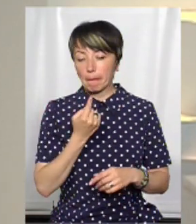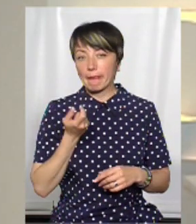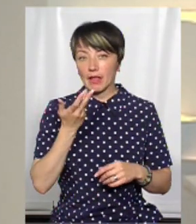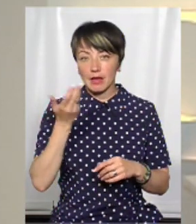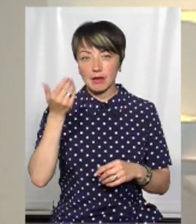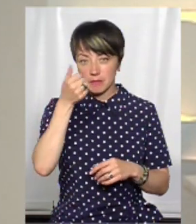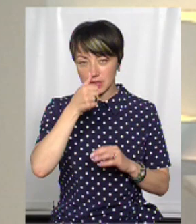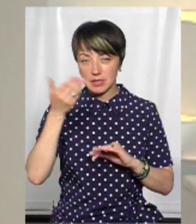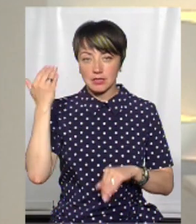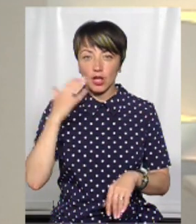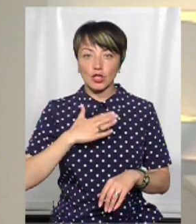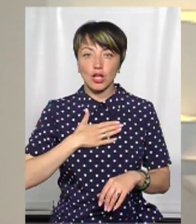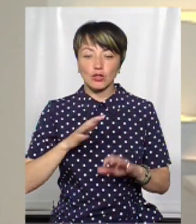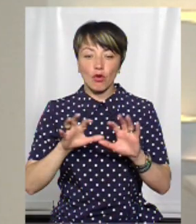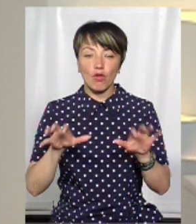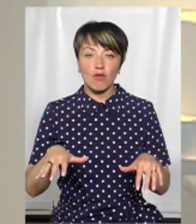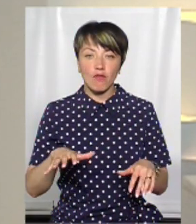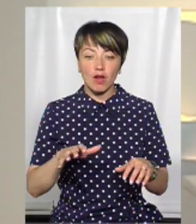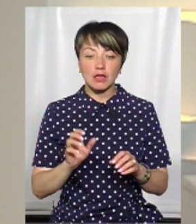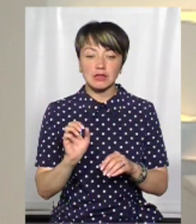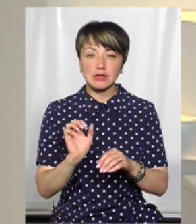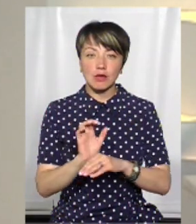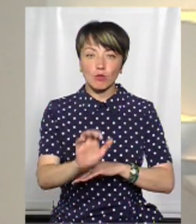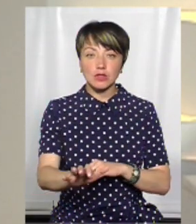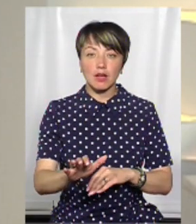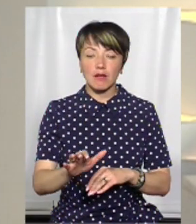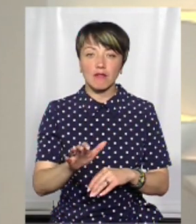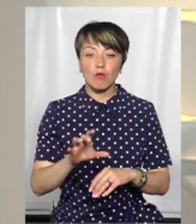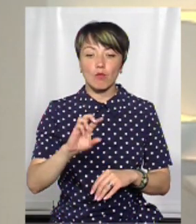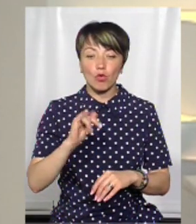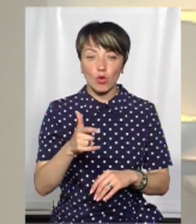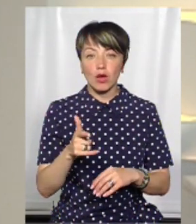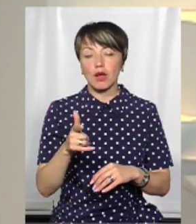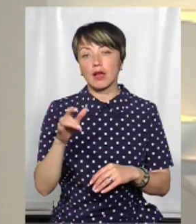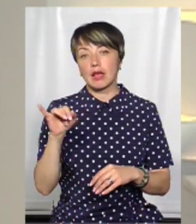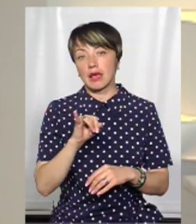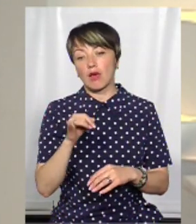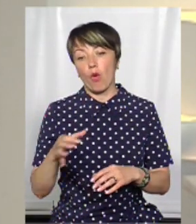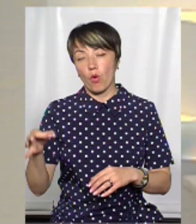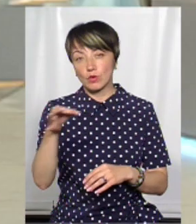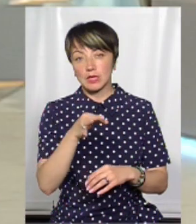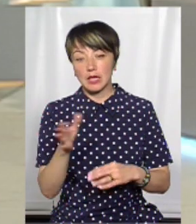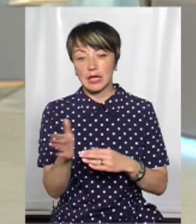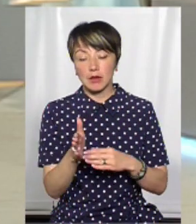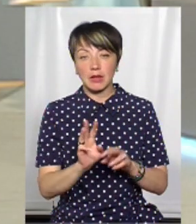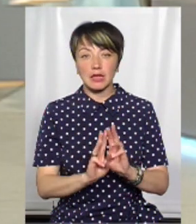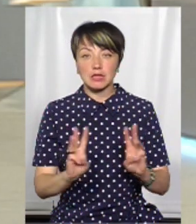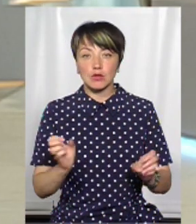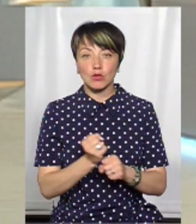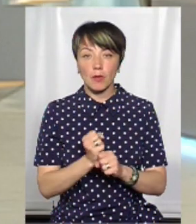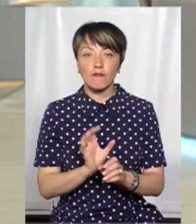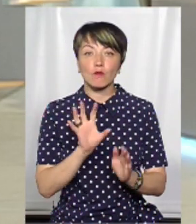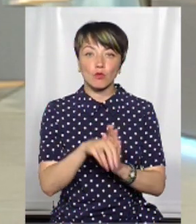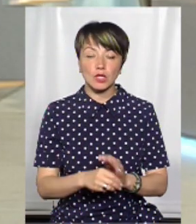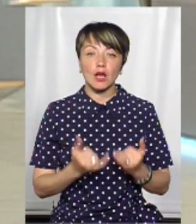голова запускав Південний Буг та озеро на Озерній рибу. А на сайті міської ради було написано, що це робиться в